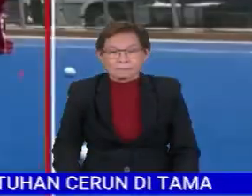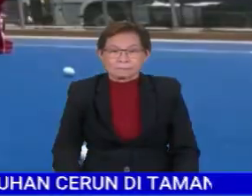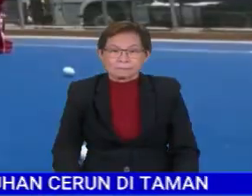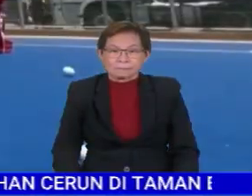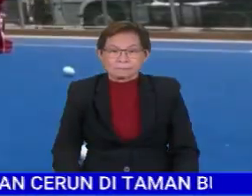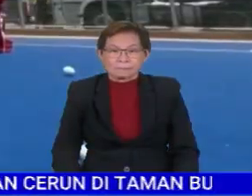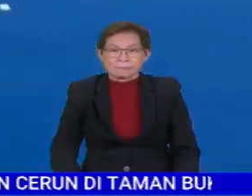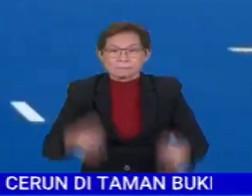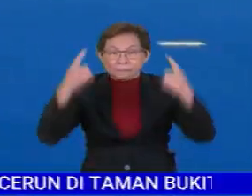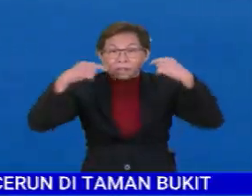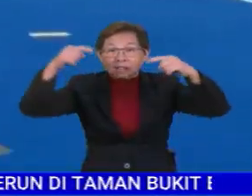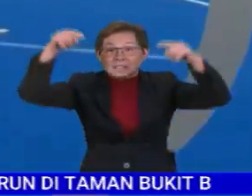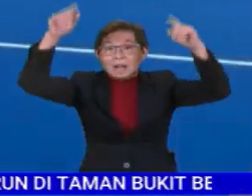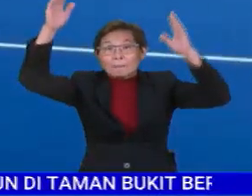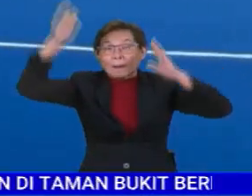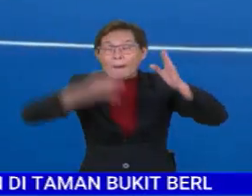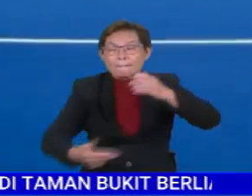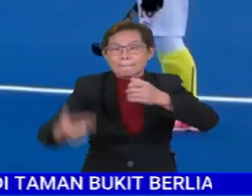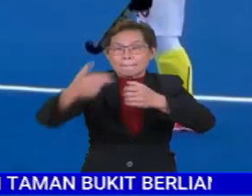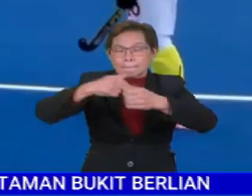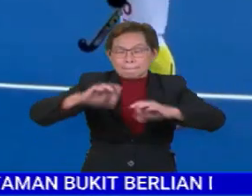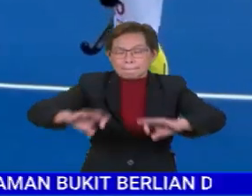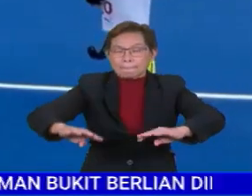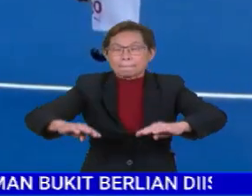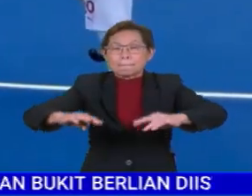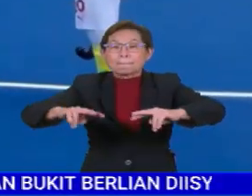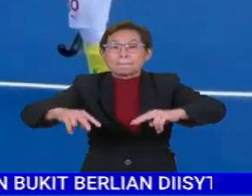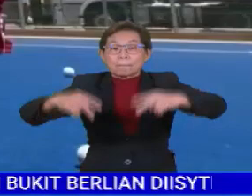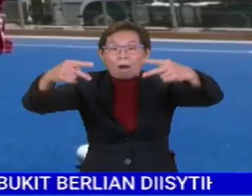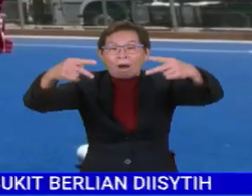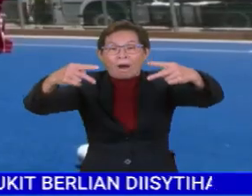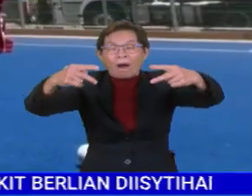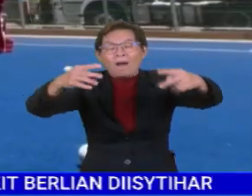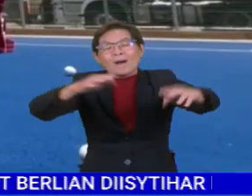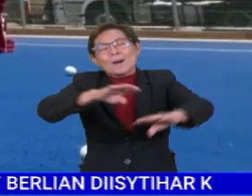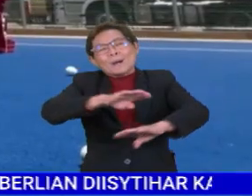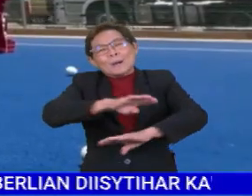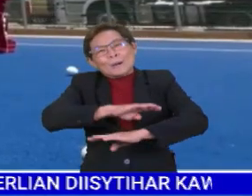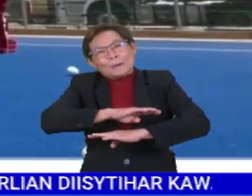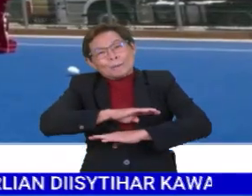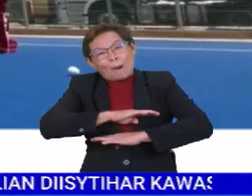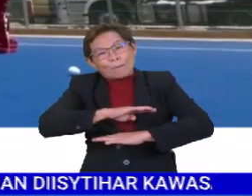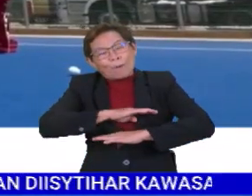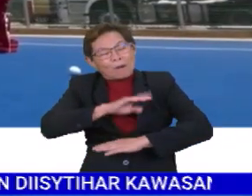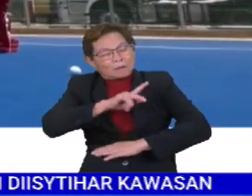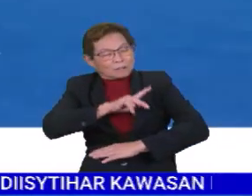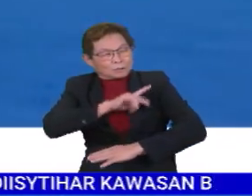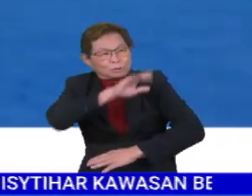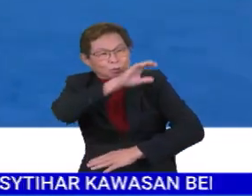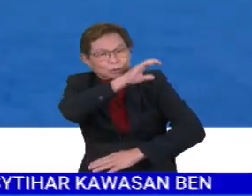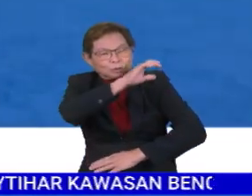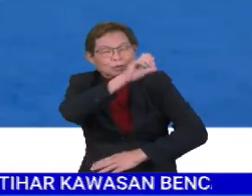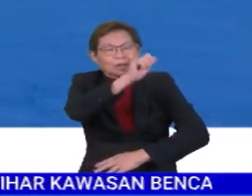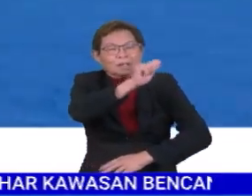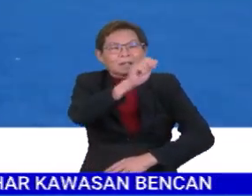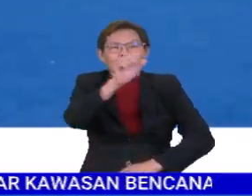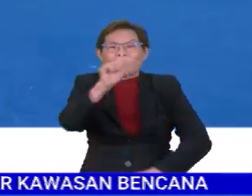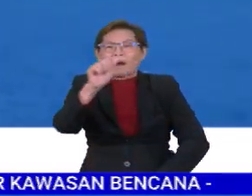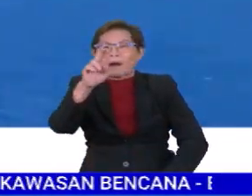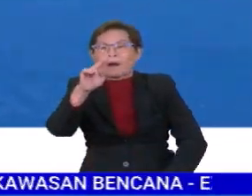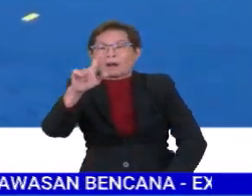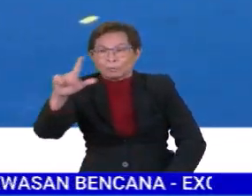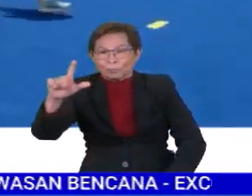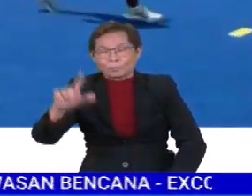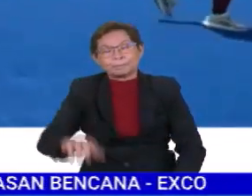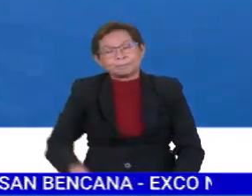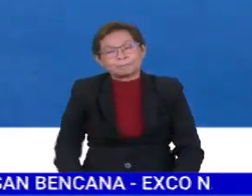Sementara itu, kejayaan Malaysia melangkah ke peringkat terakhir memberi satu kepuasan buat ketua jurulatih A. Arul